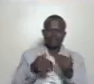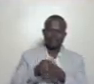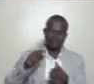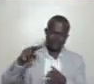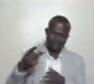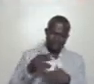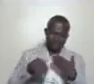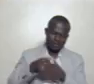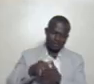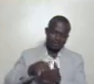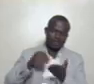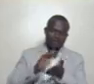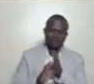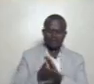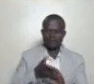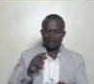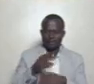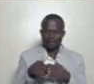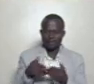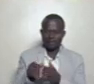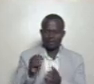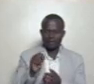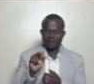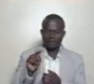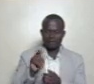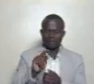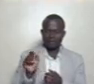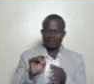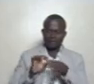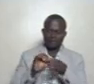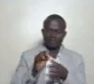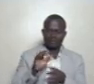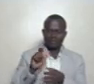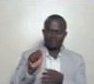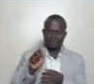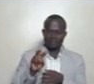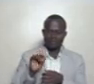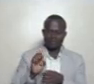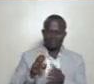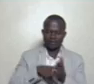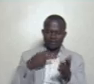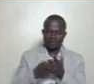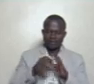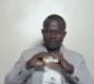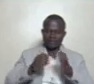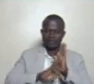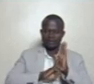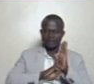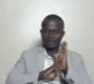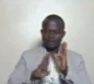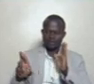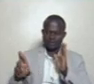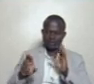ari nabo bahise basezererwa burundu muri rushanwa mukunzi afatanyije na Flavier batsinzwe n'ikipe ihagarariye